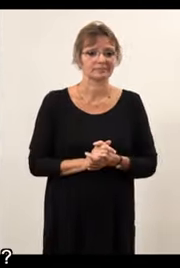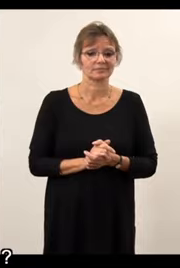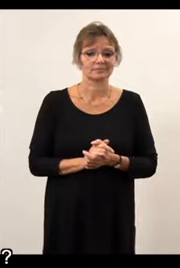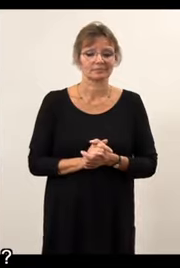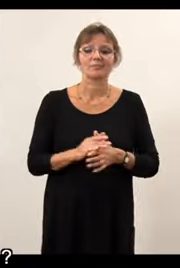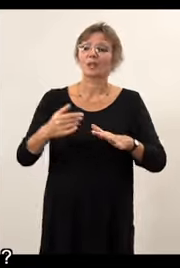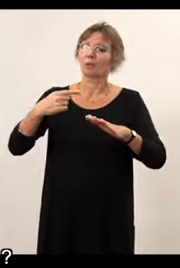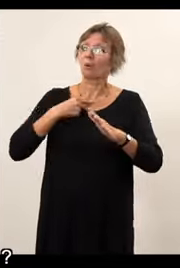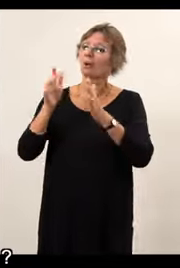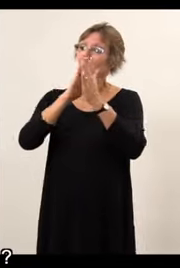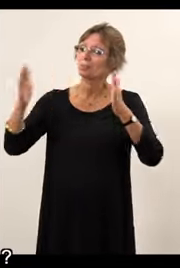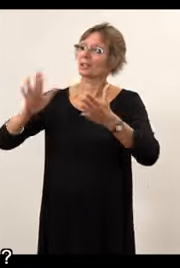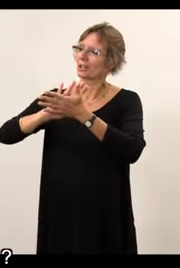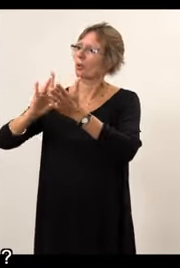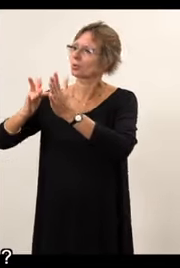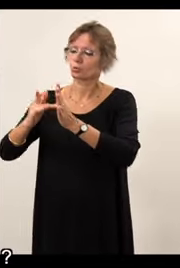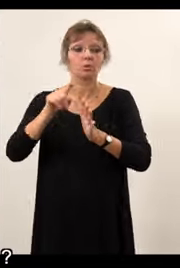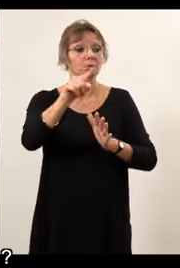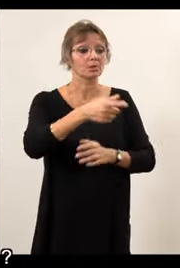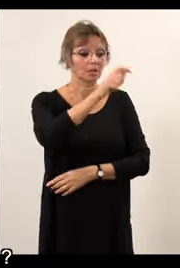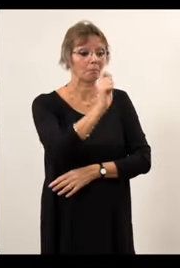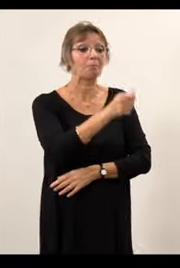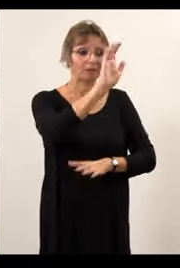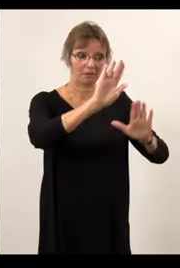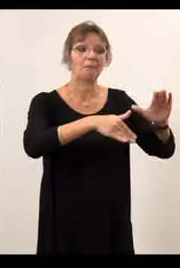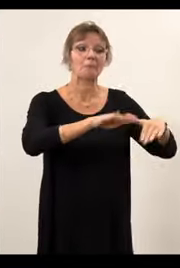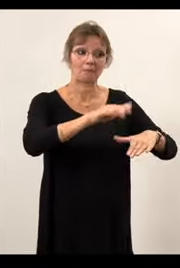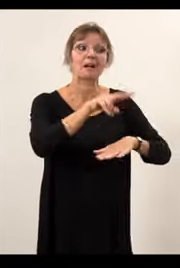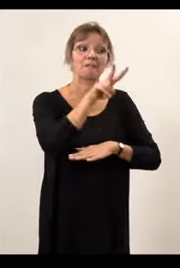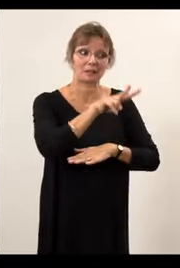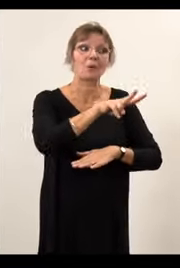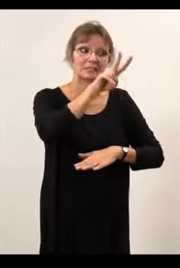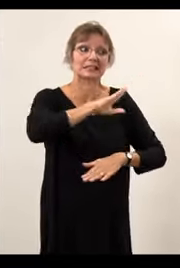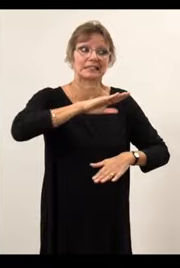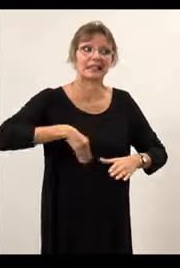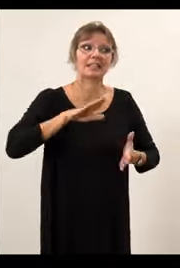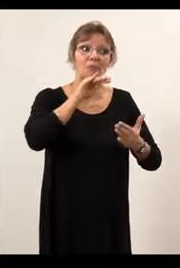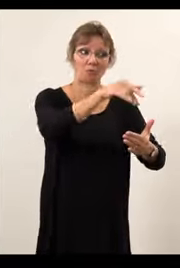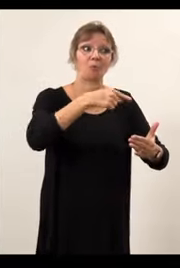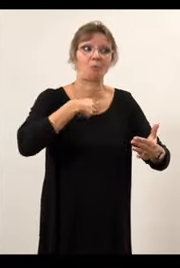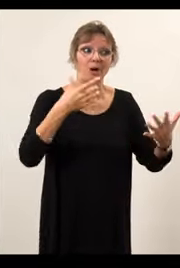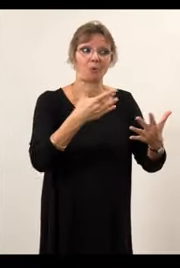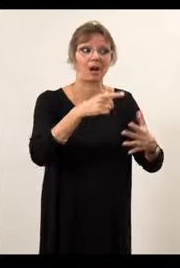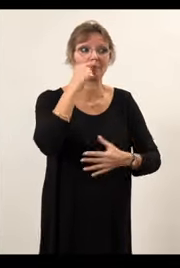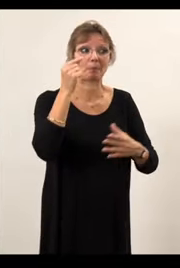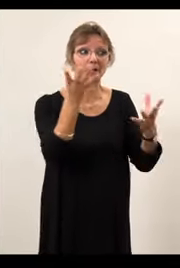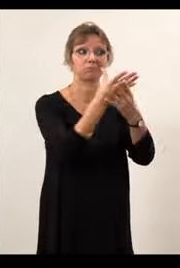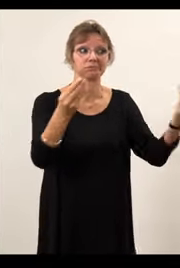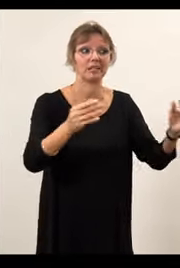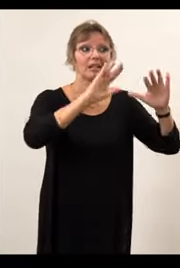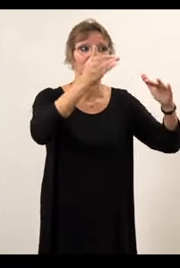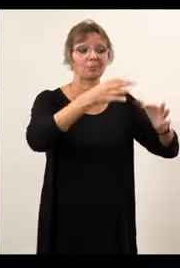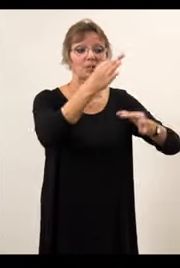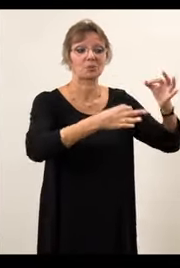Moi, je finis la bibliothèque, comme ça c'est... Tu sais qu'elle marche vraiment? Quoi? Elle marche vraiment. Si, le dernier vœu que j'ai fait, c'est que papa disparaisse et